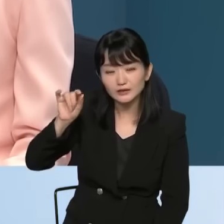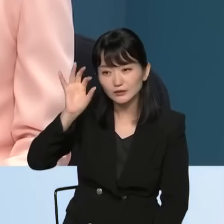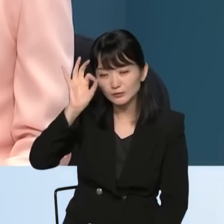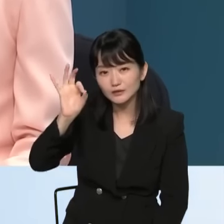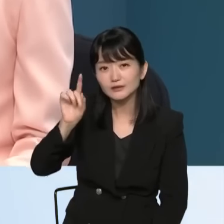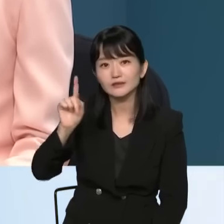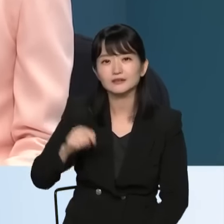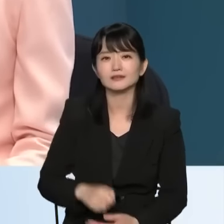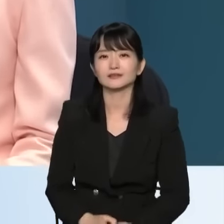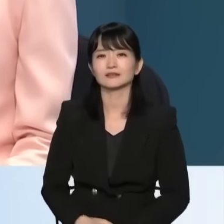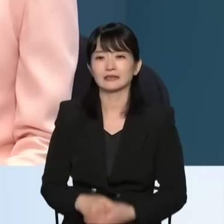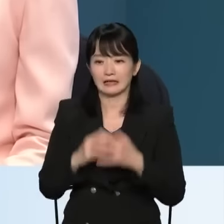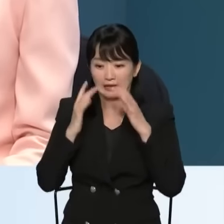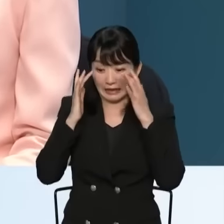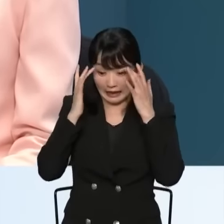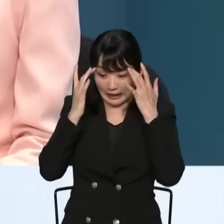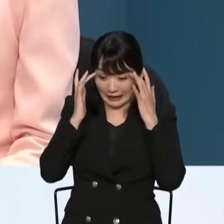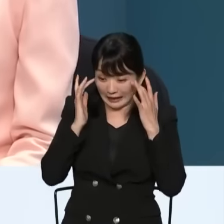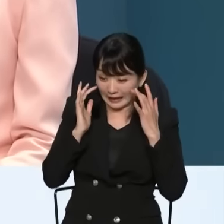땀이 나더라고요.